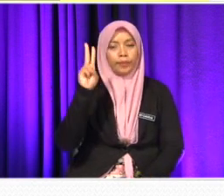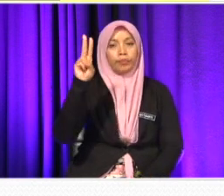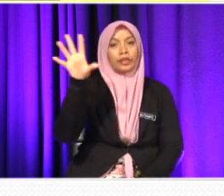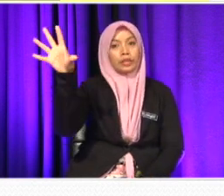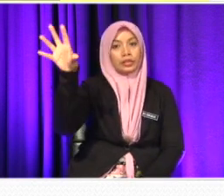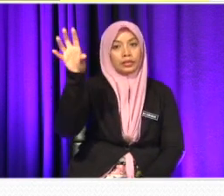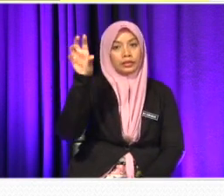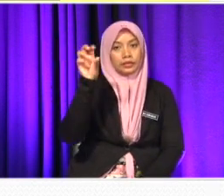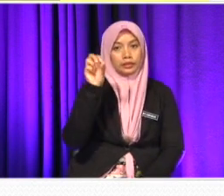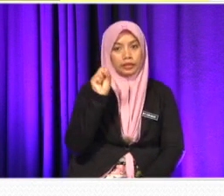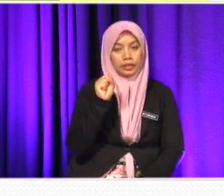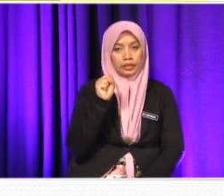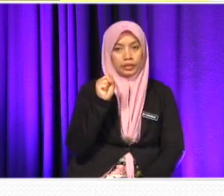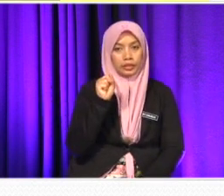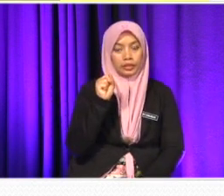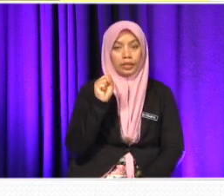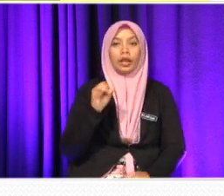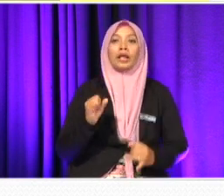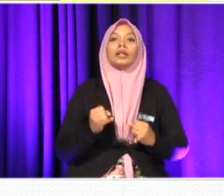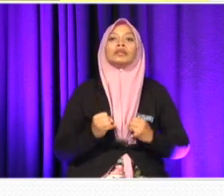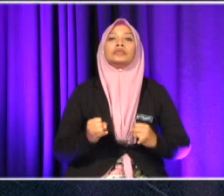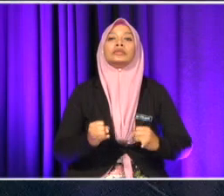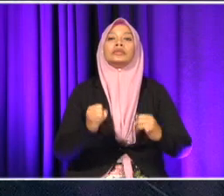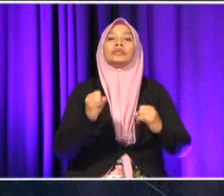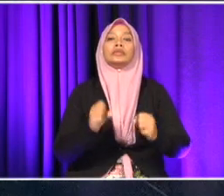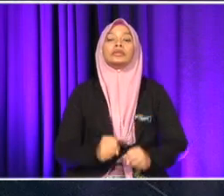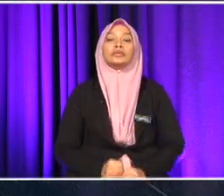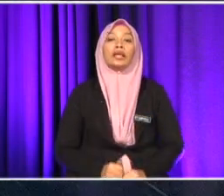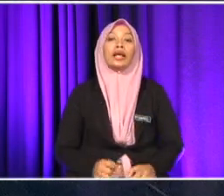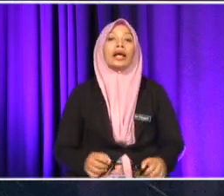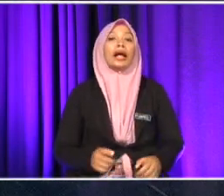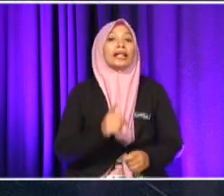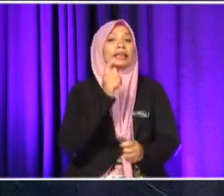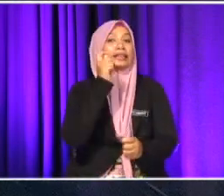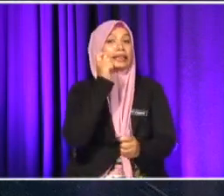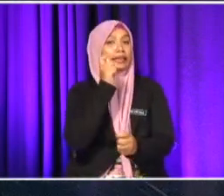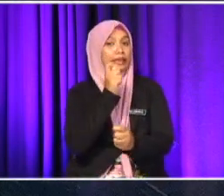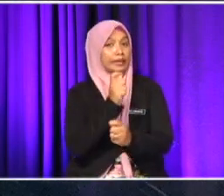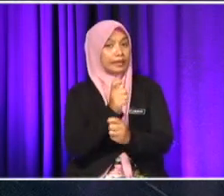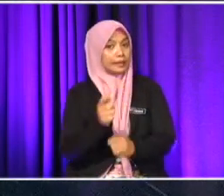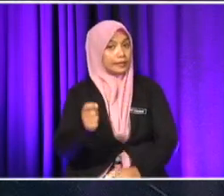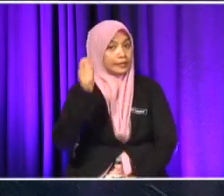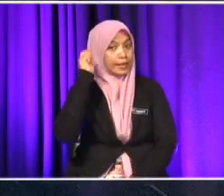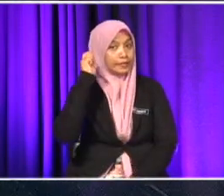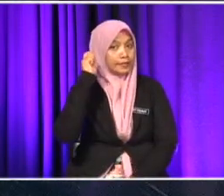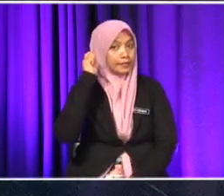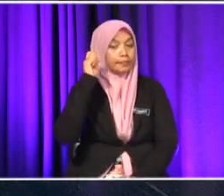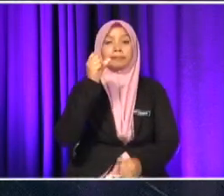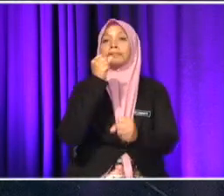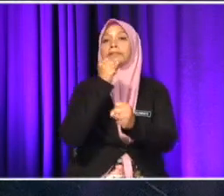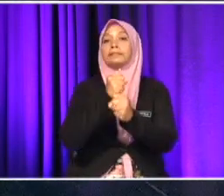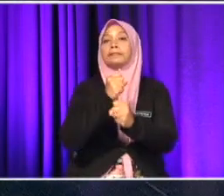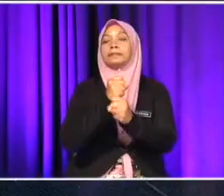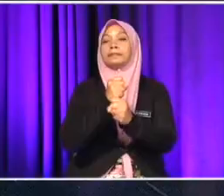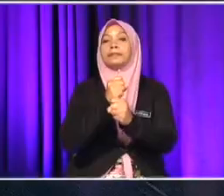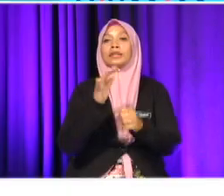kategori tenaga kerja ini yang ada yang Mahi